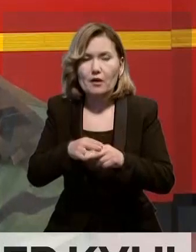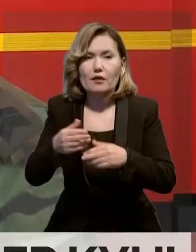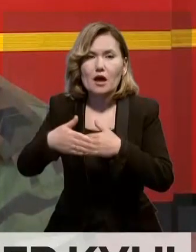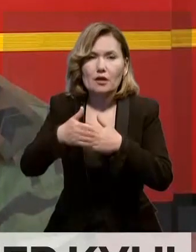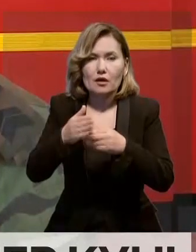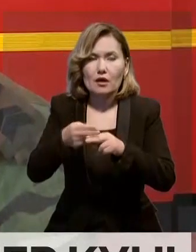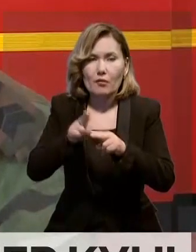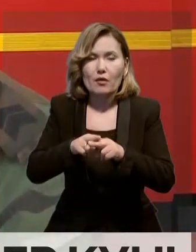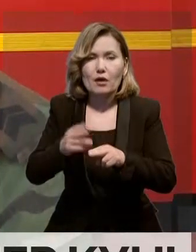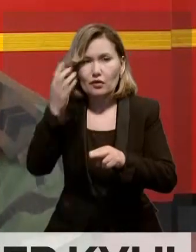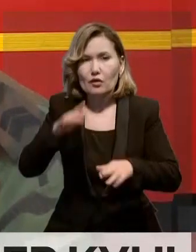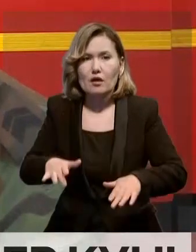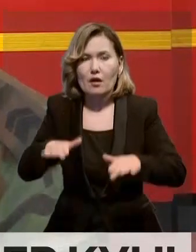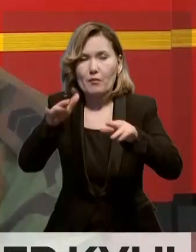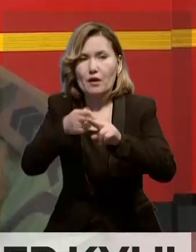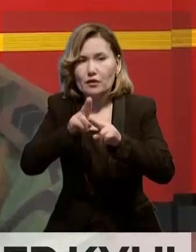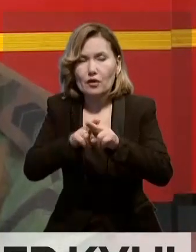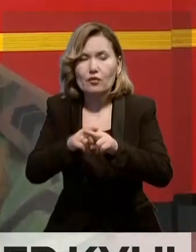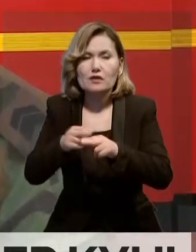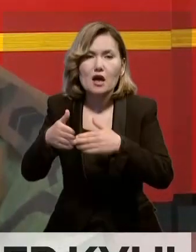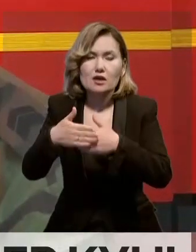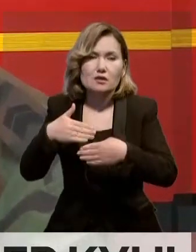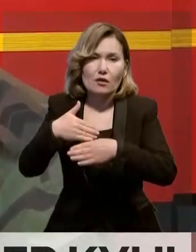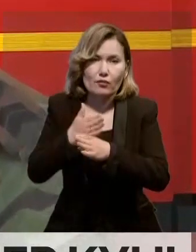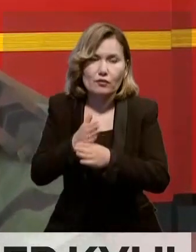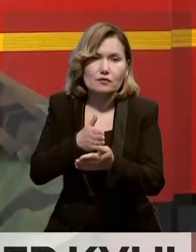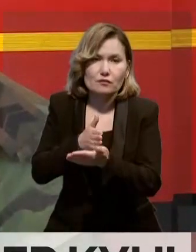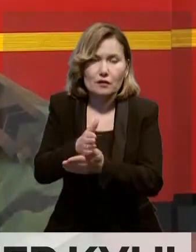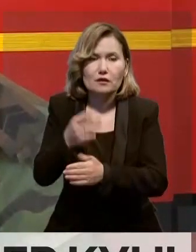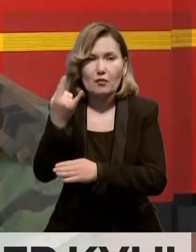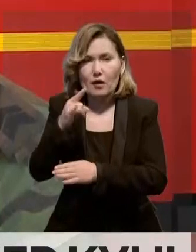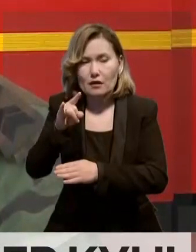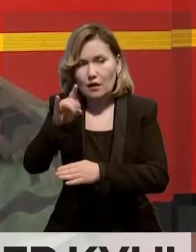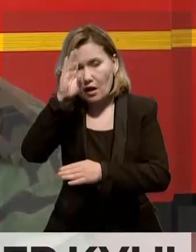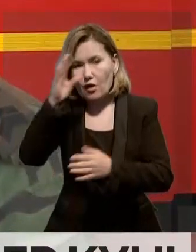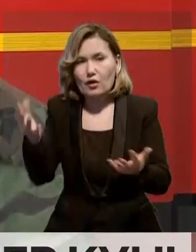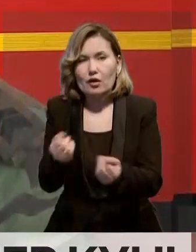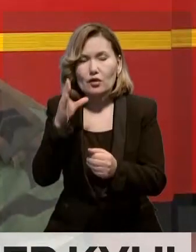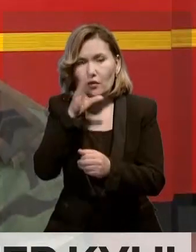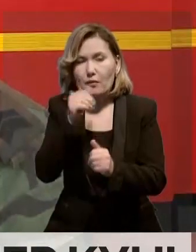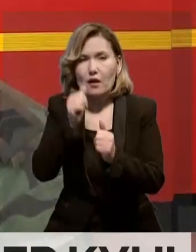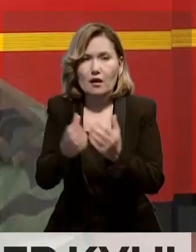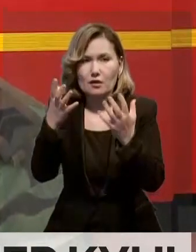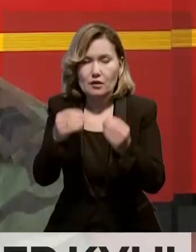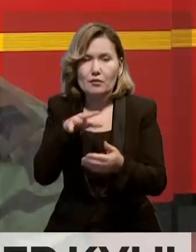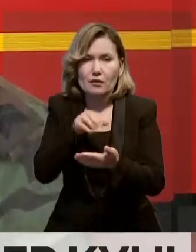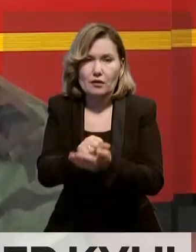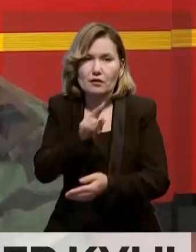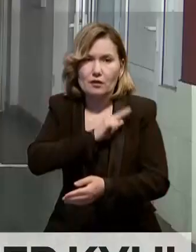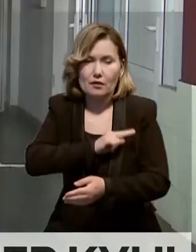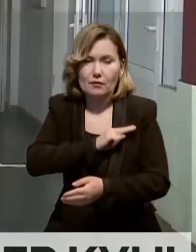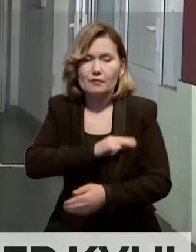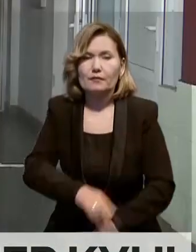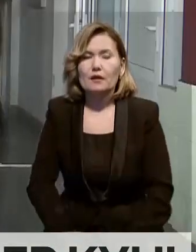кіріп, өртеніп жатқан ортаңғы бөлмеден өтіп барып баланы көрпеге орап алып шықтым. Бұл негізгі күнделікті жұмыстың бірі. Оны ерлік деп есептемеймін